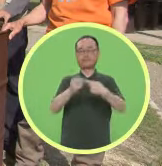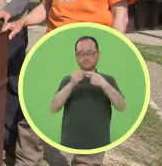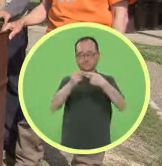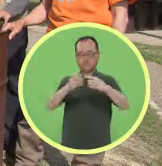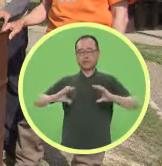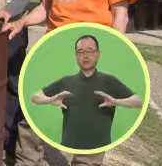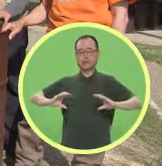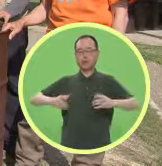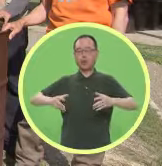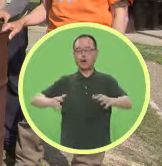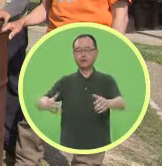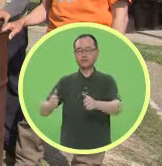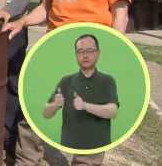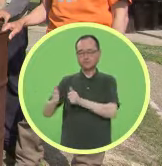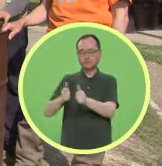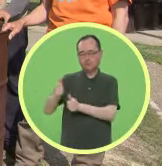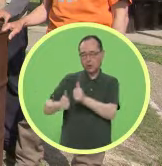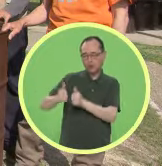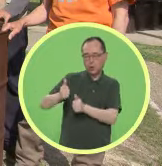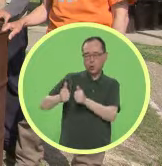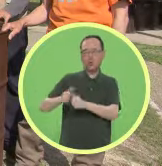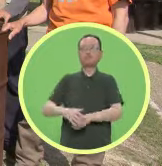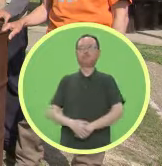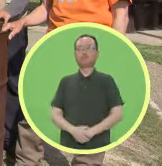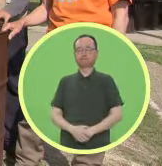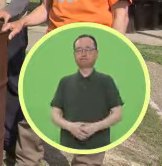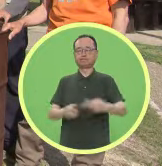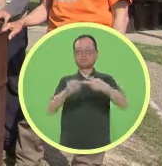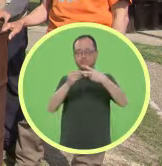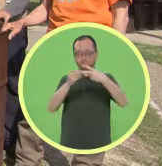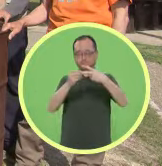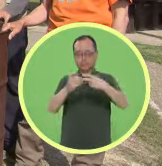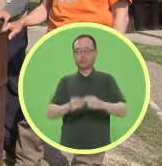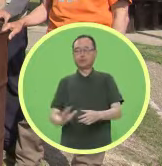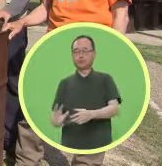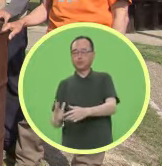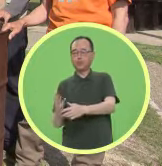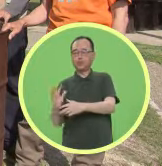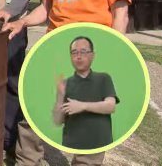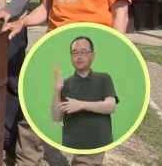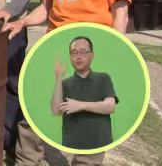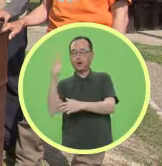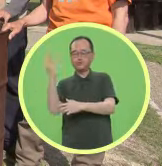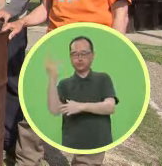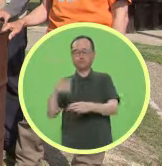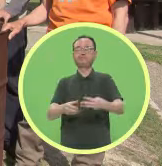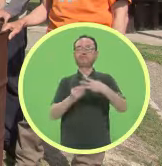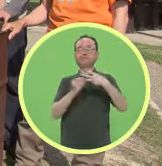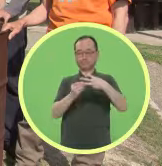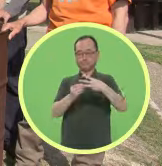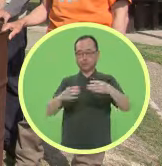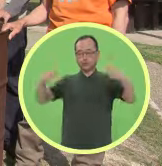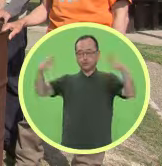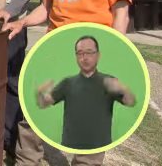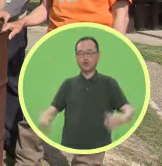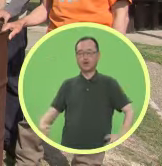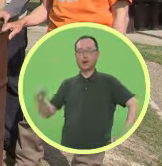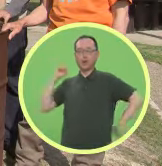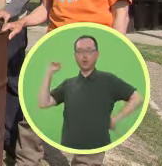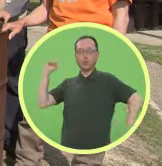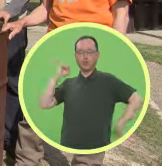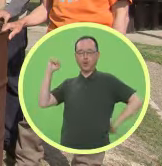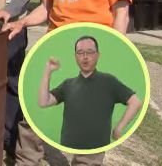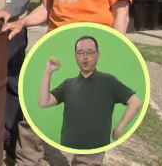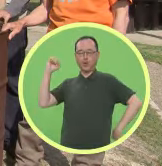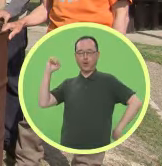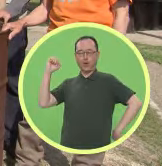1、山道を転がして競争する。2、のろしを上げる。3、ドラム缶風呂から